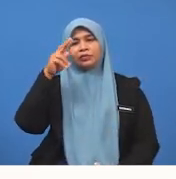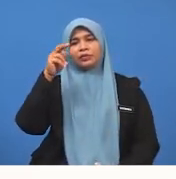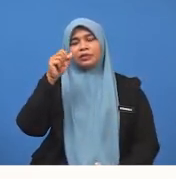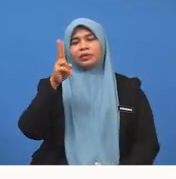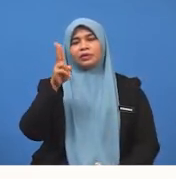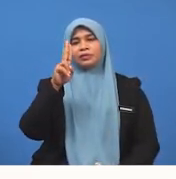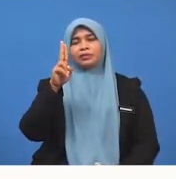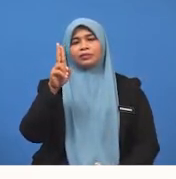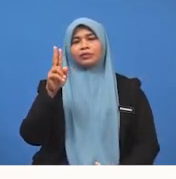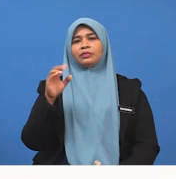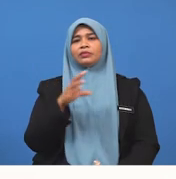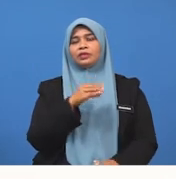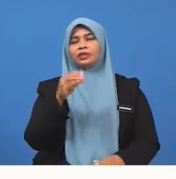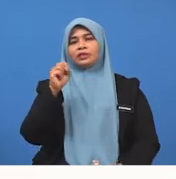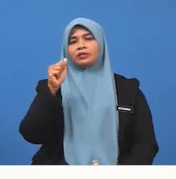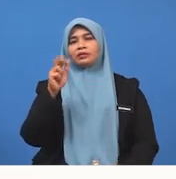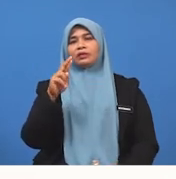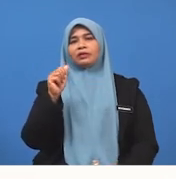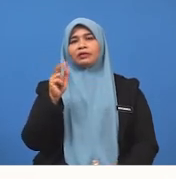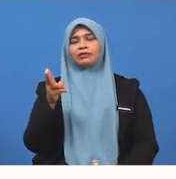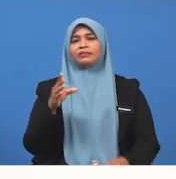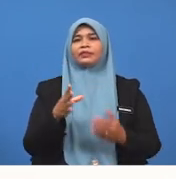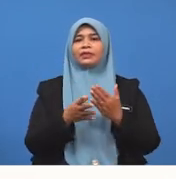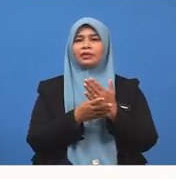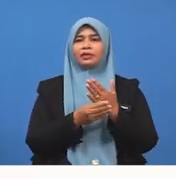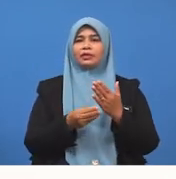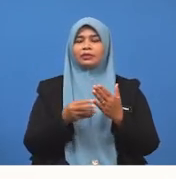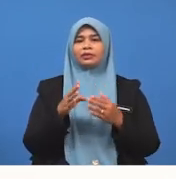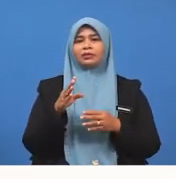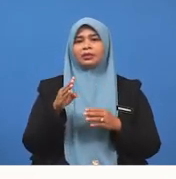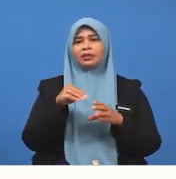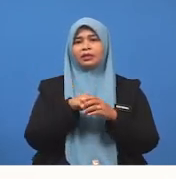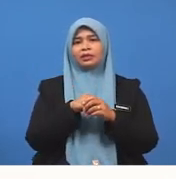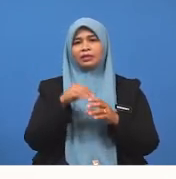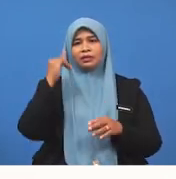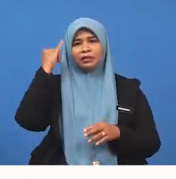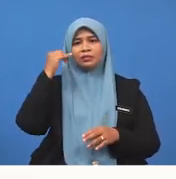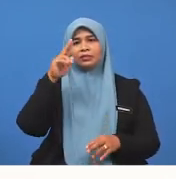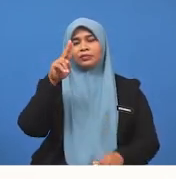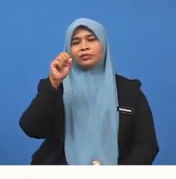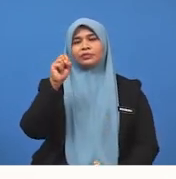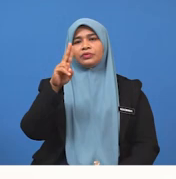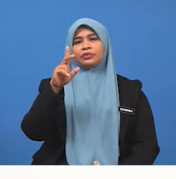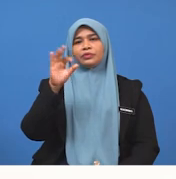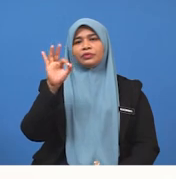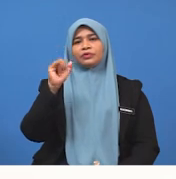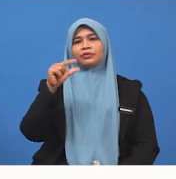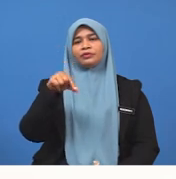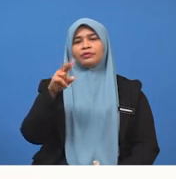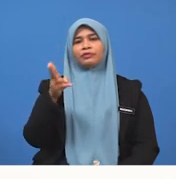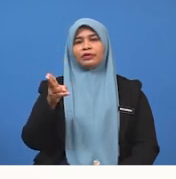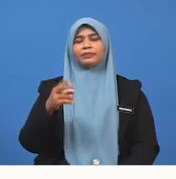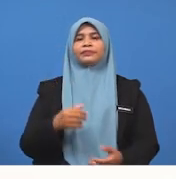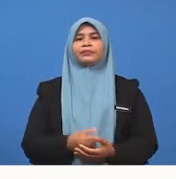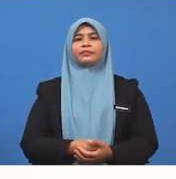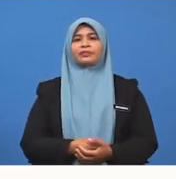yang kedua Maya adalah ilmu Ushul Fiqh yang berkaitan dengan HAM house